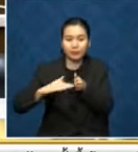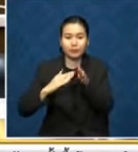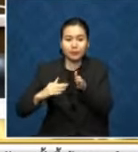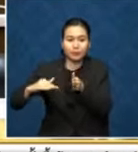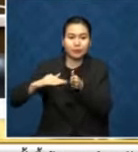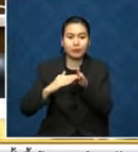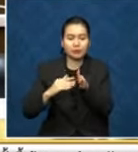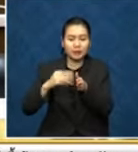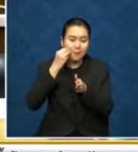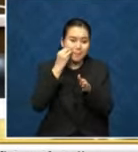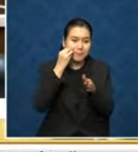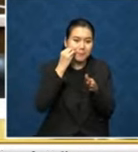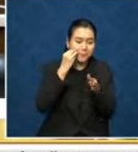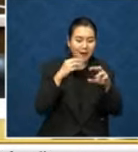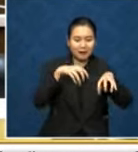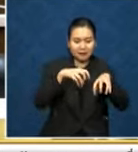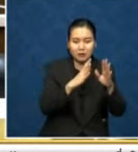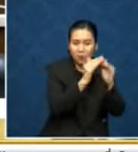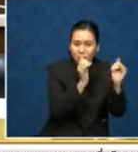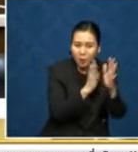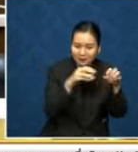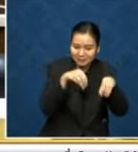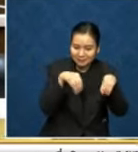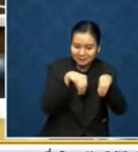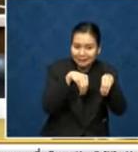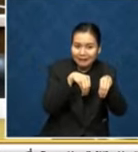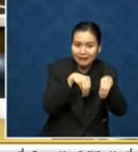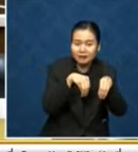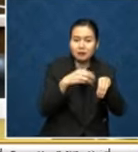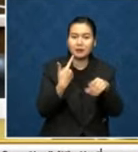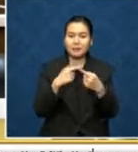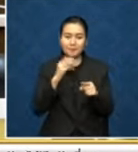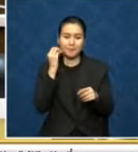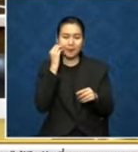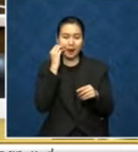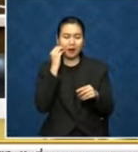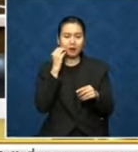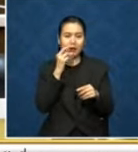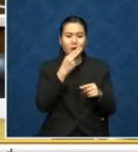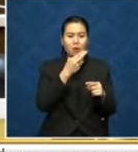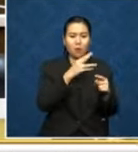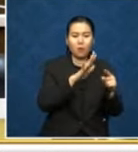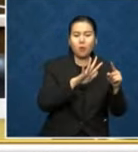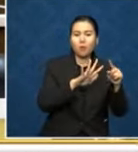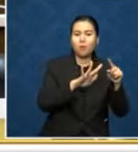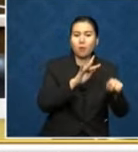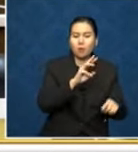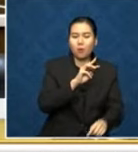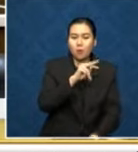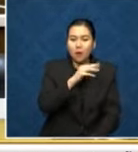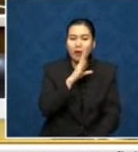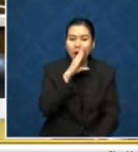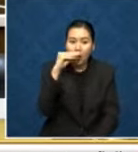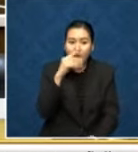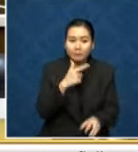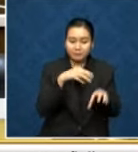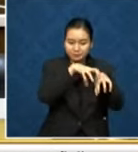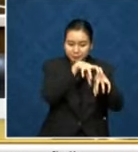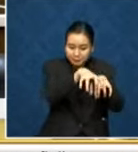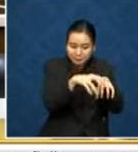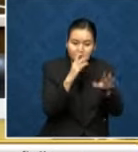มันก็ใกล้บ้านเรือนชาวบ้านใกล้วัดโดยเฉพาะในบ้านห้วยหอมในบ้านหนองคันและบ้านฟักเลยบริเวณใกล้วัด